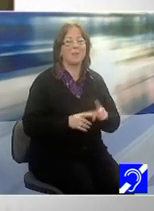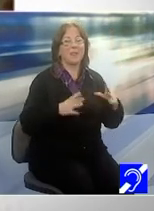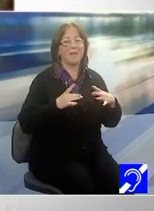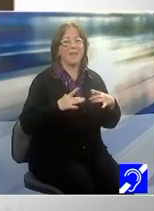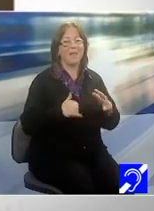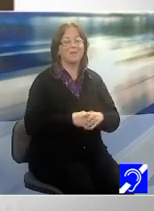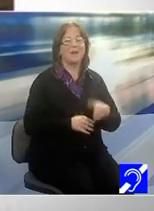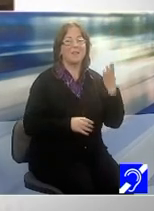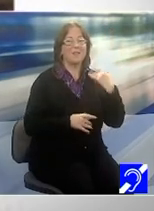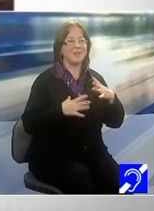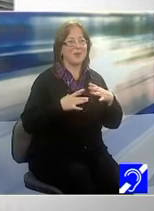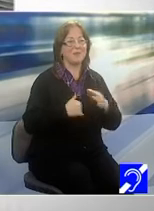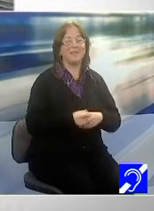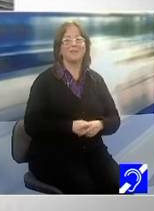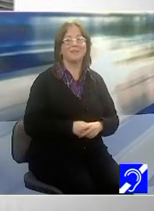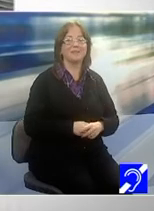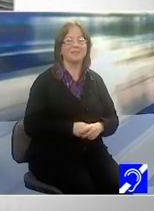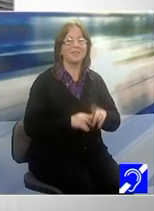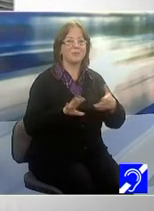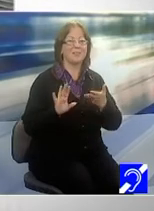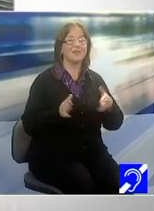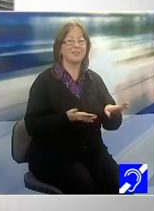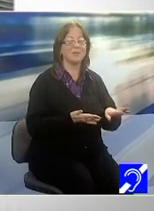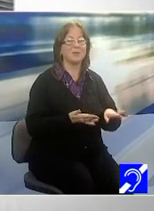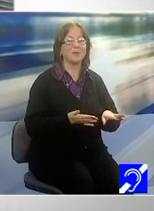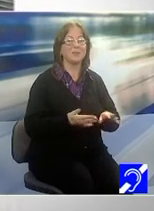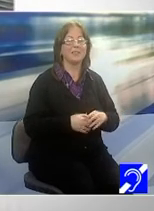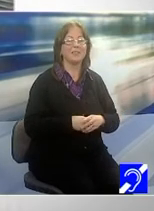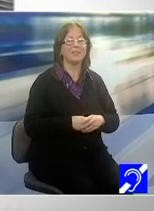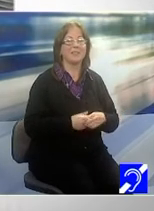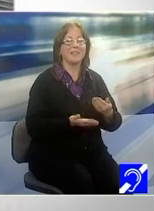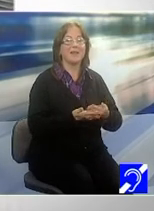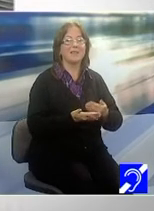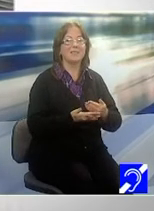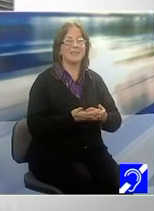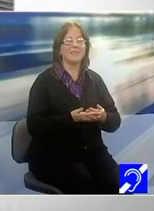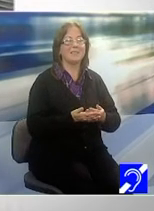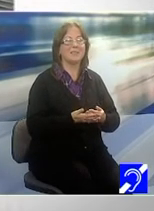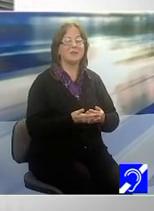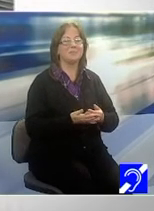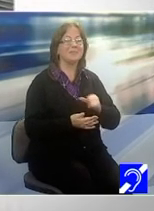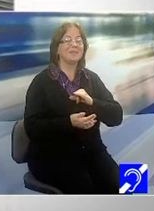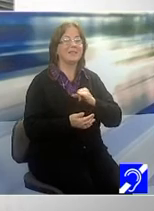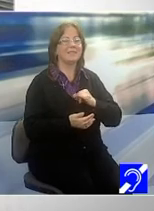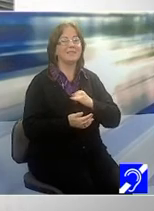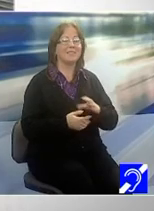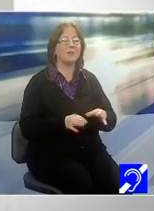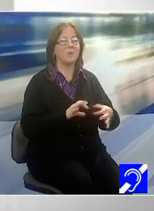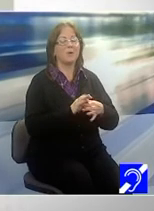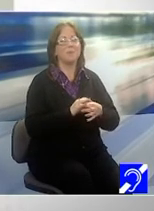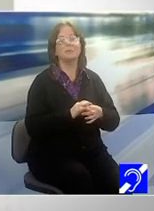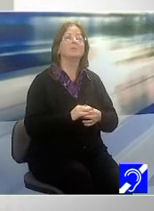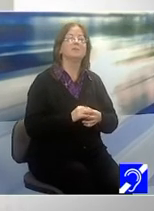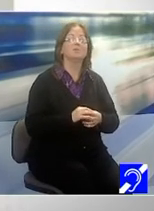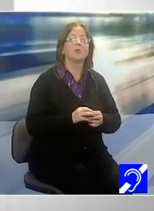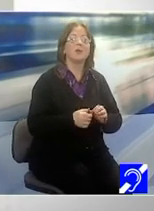liberi, chiar. Și atunci a început, practic, această aventură cu Boema și a fost